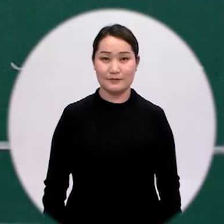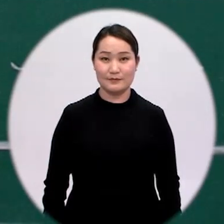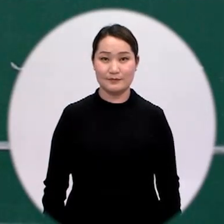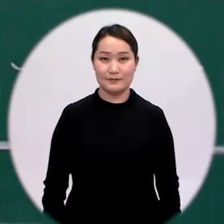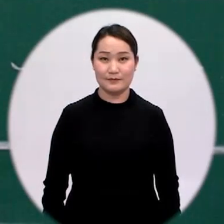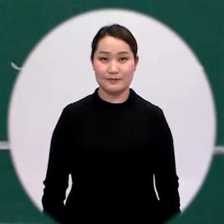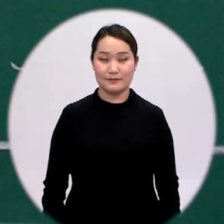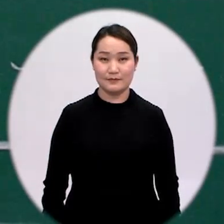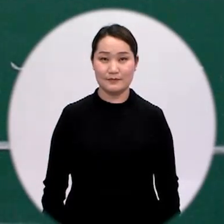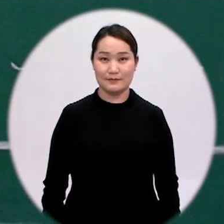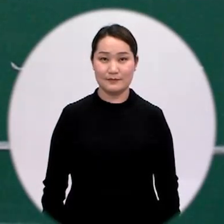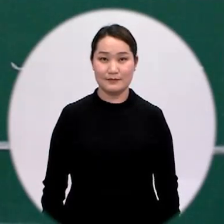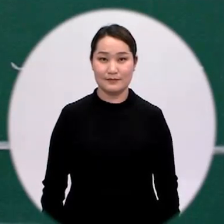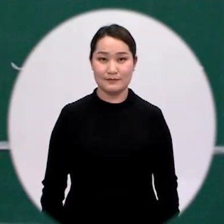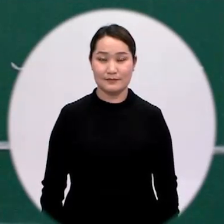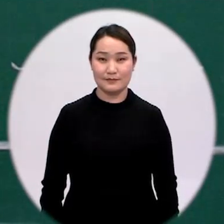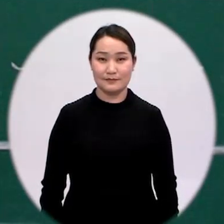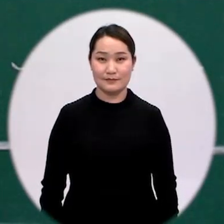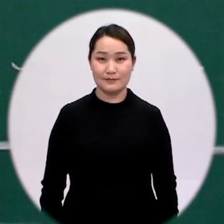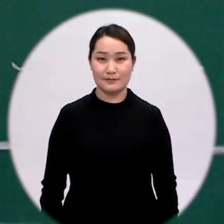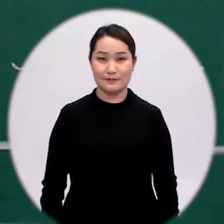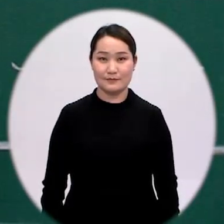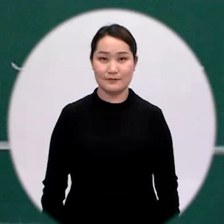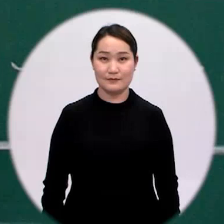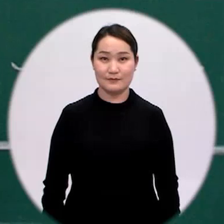Урт шулуун зурлаг.